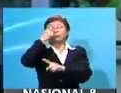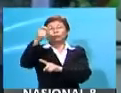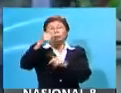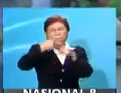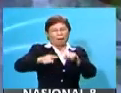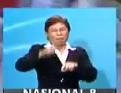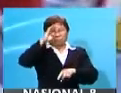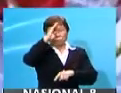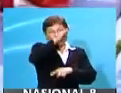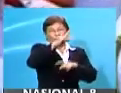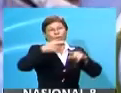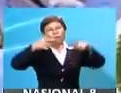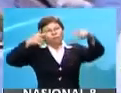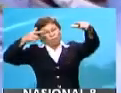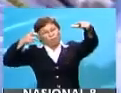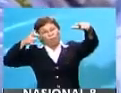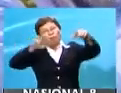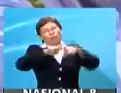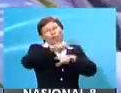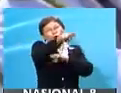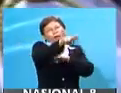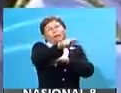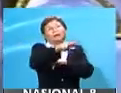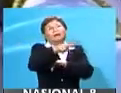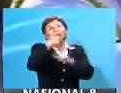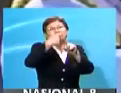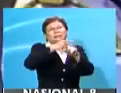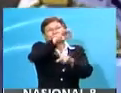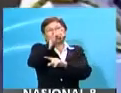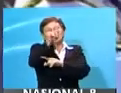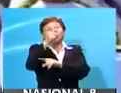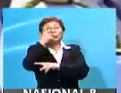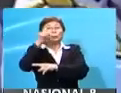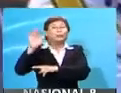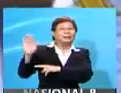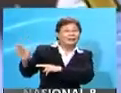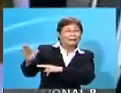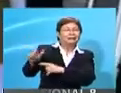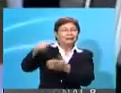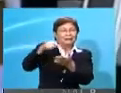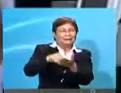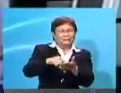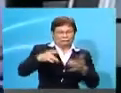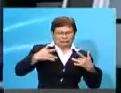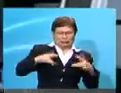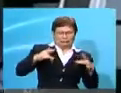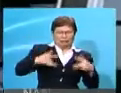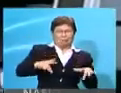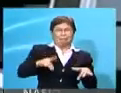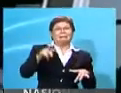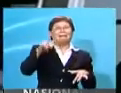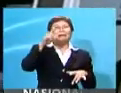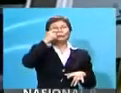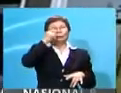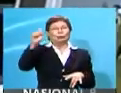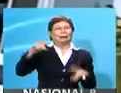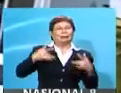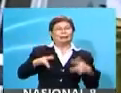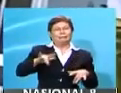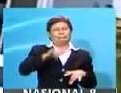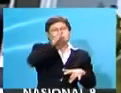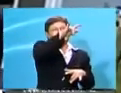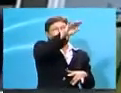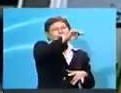sebaliknya mendakwa pesawat itu ditembak roket yang dilepaskan dari jet ukrain tetapi ini juga dinafikan Kev penerbangan